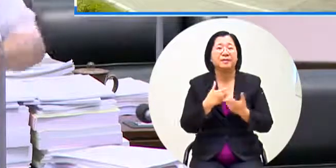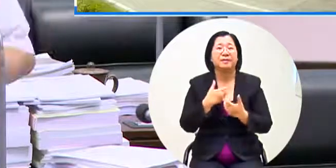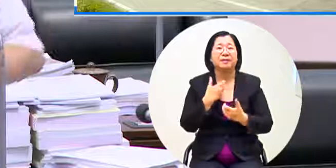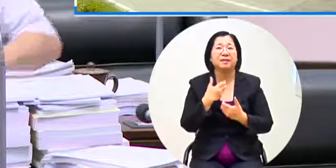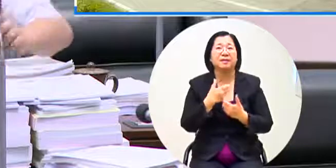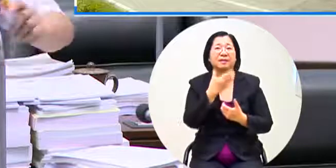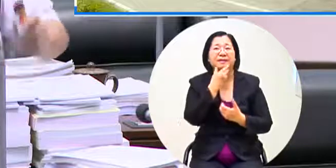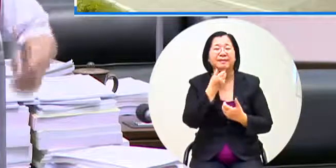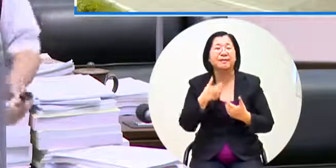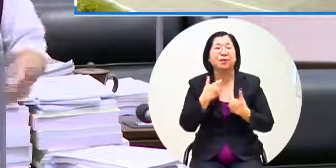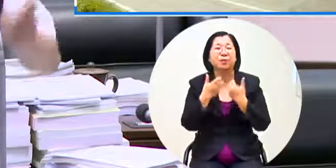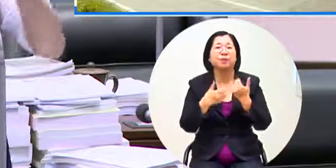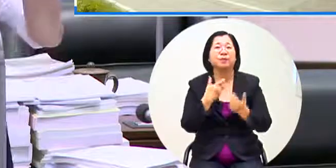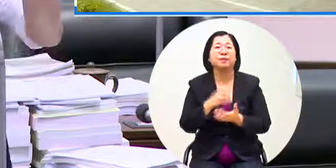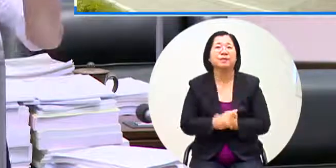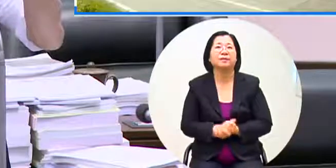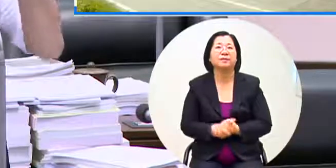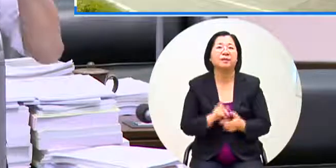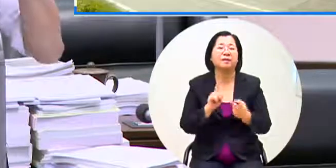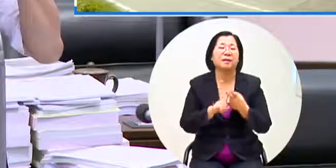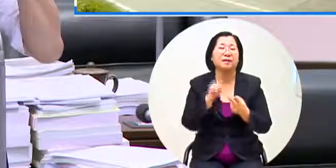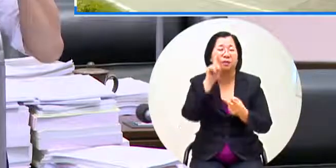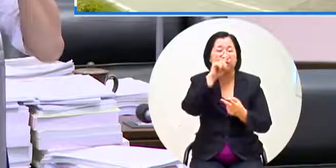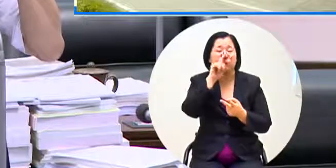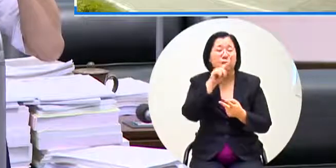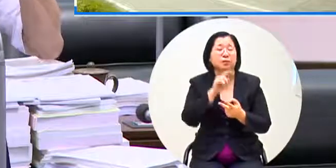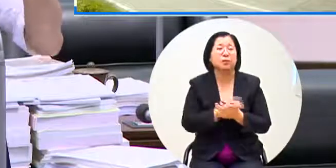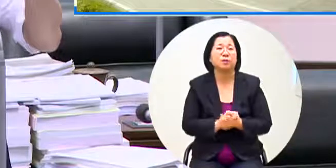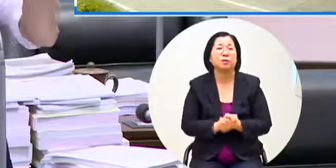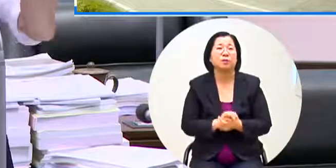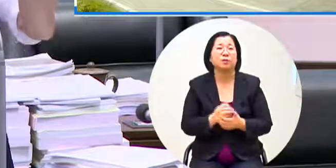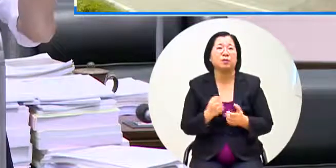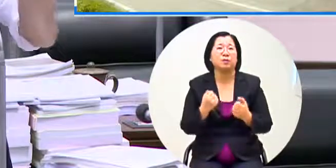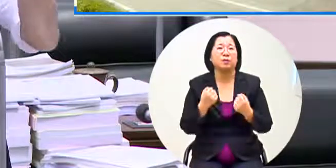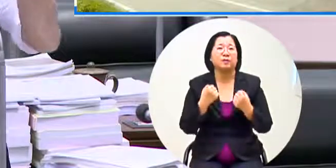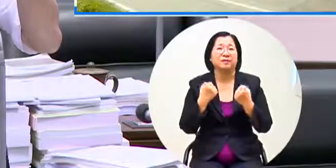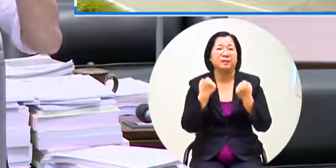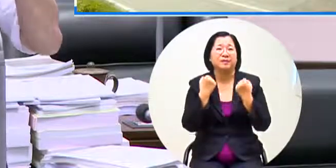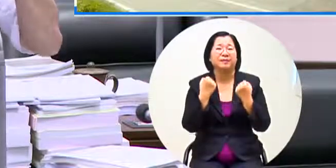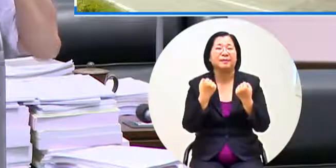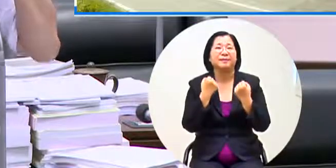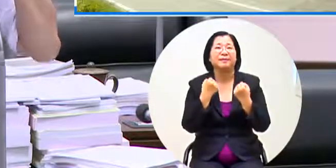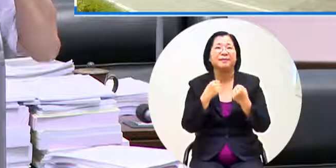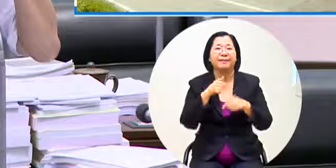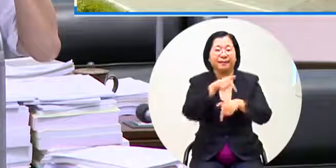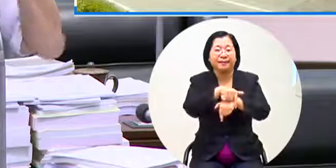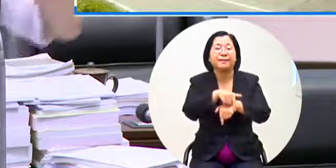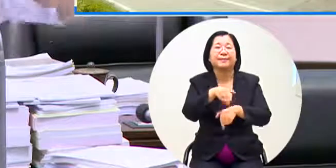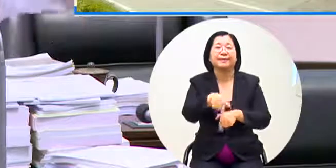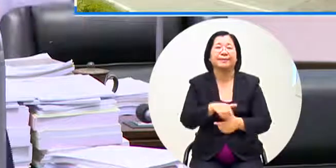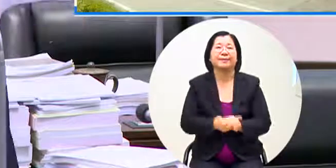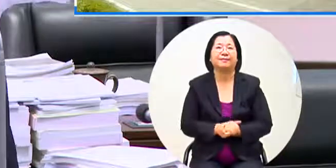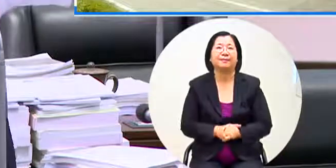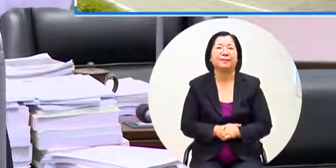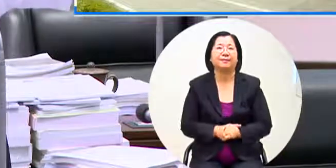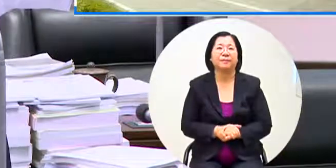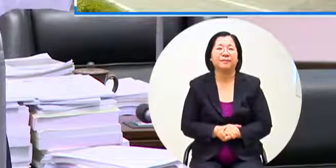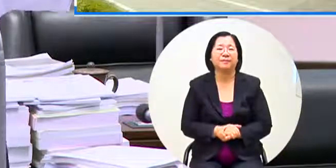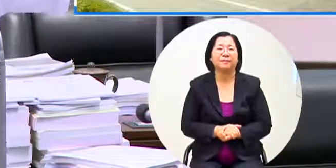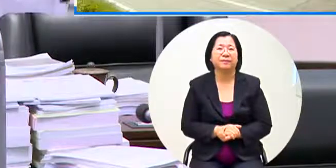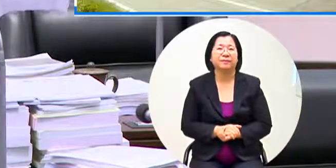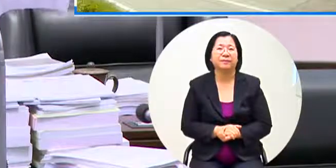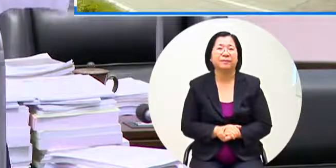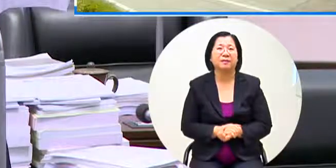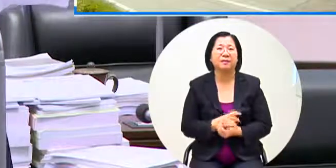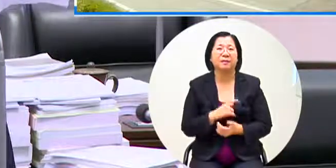南啦吼，啊，就是讲这个捷运站出口遮，伊左手边